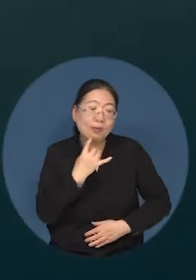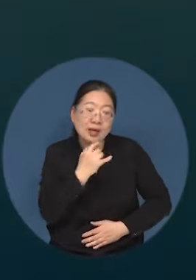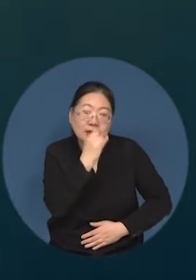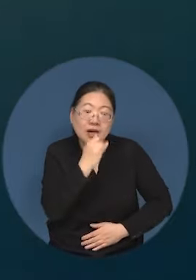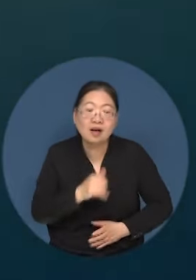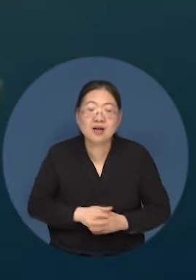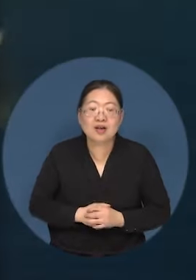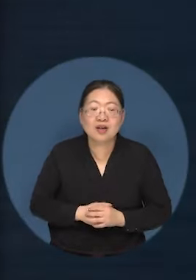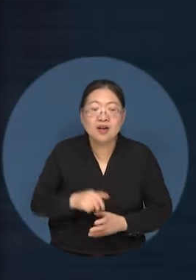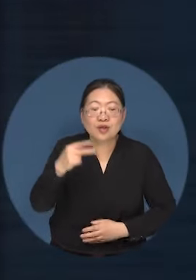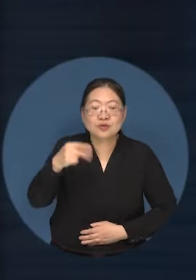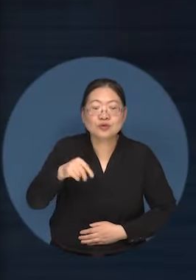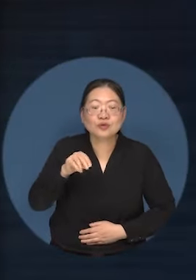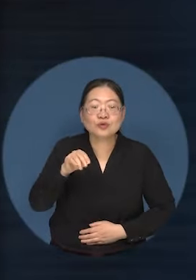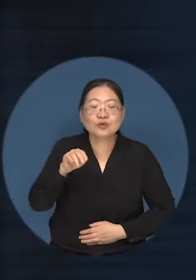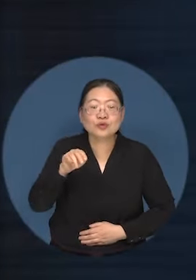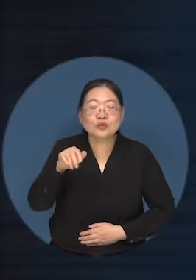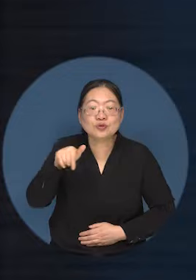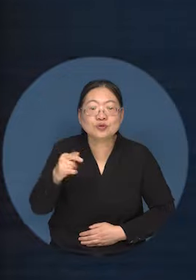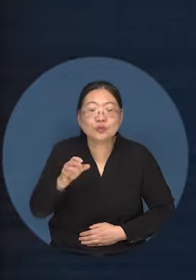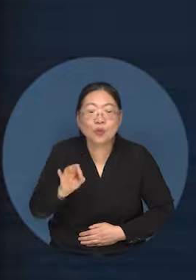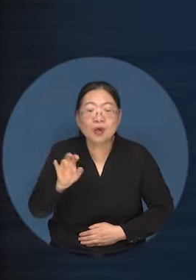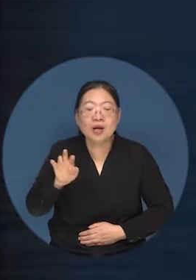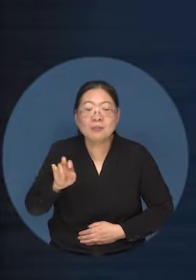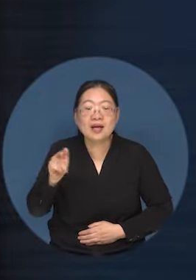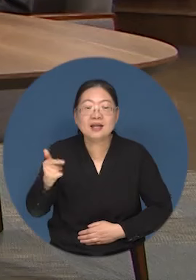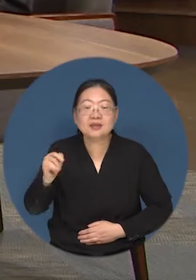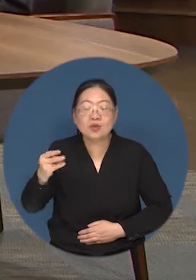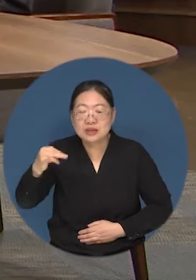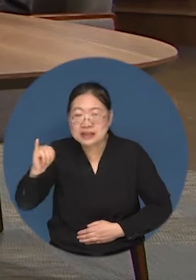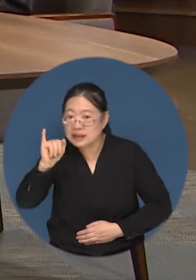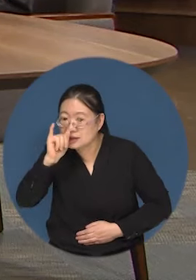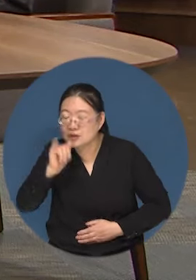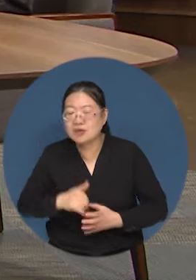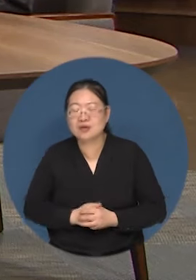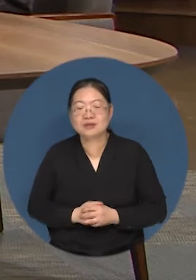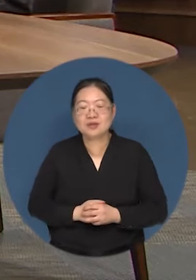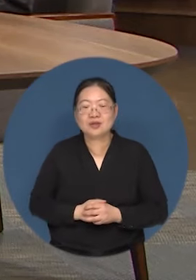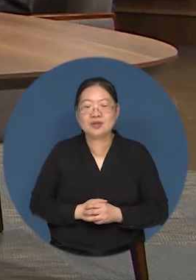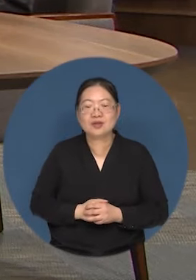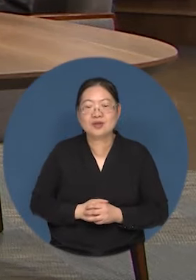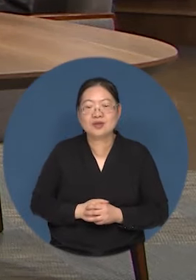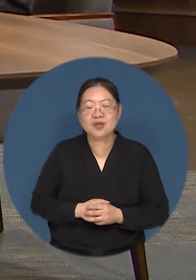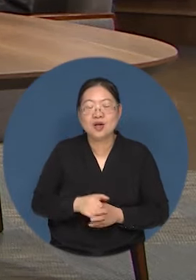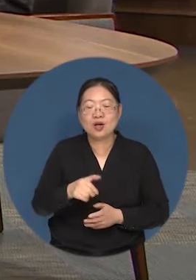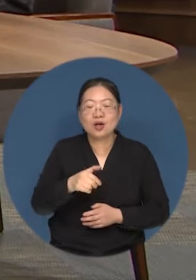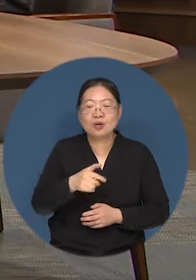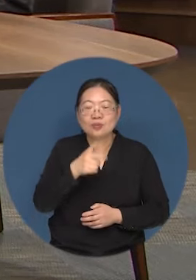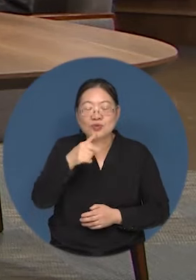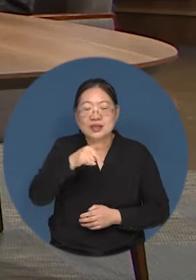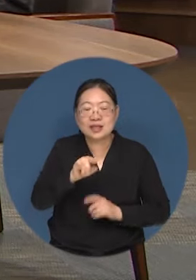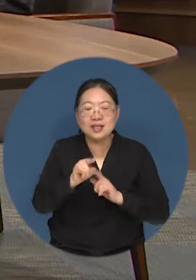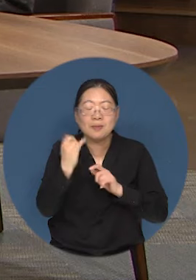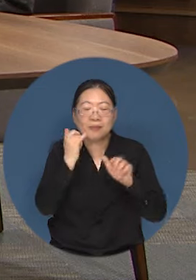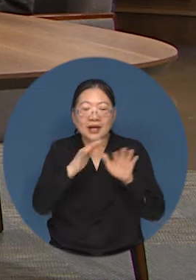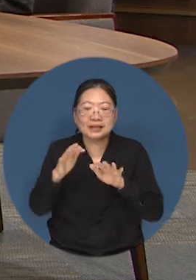듀공이나 매너티 같은 종도 있습니다. 있죠. 네. 뭐 물개라든지 바다사자,